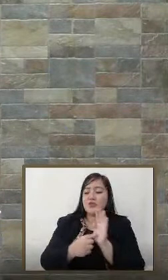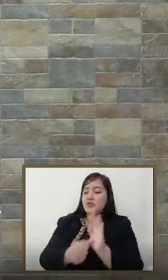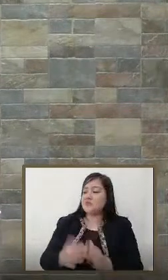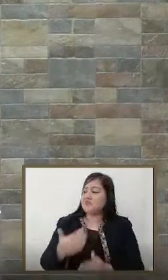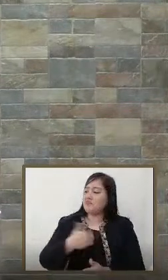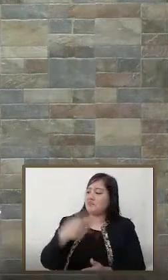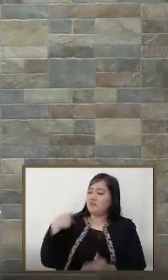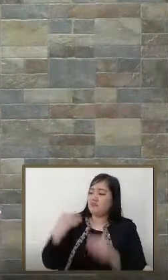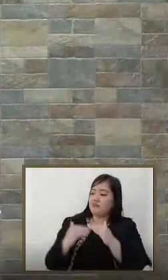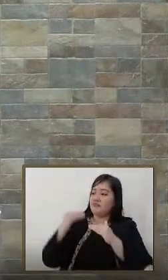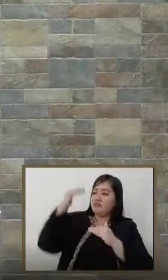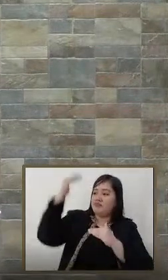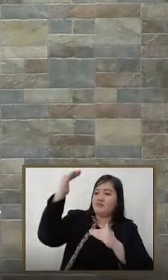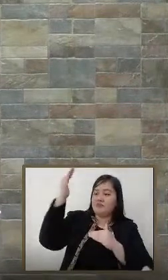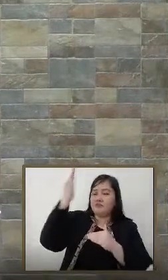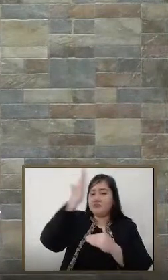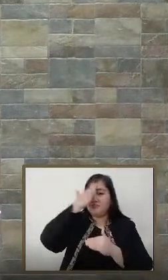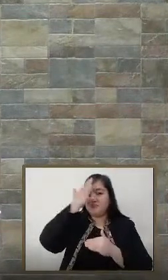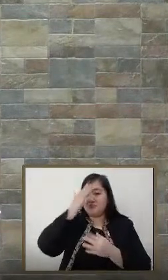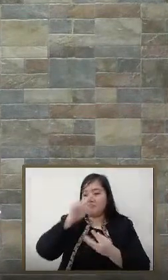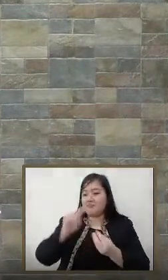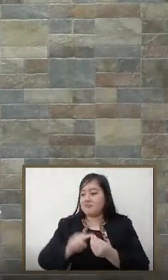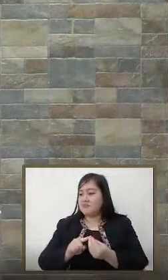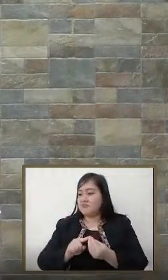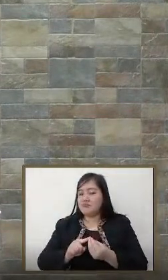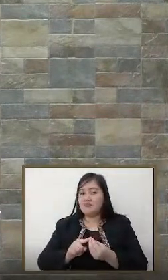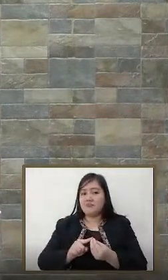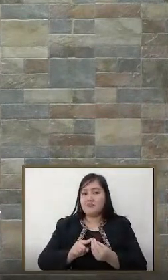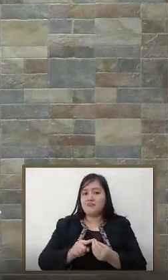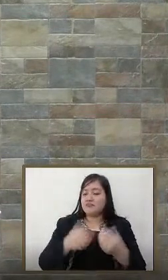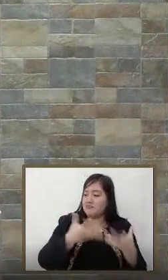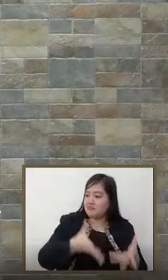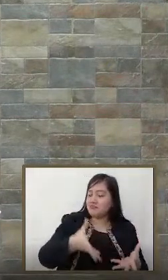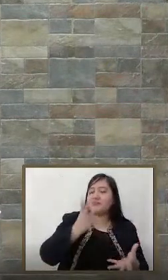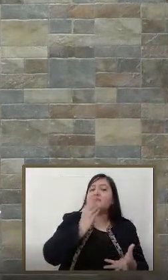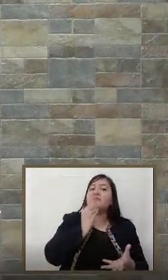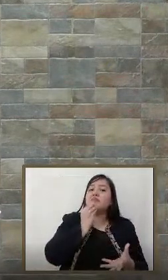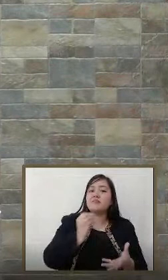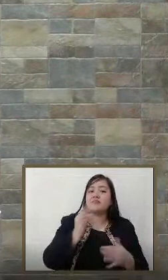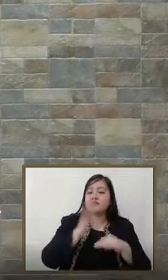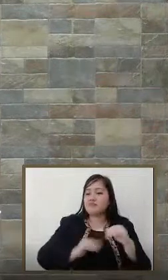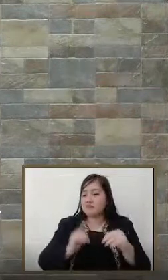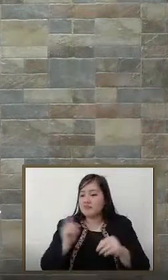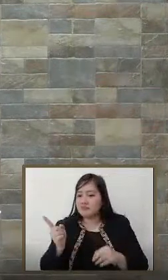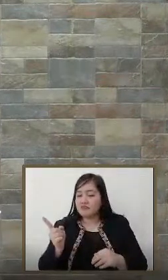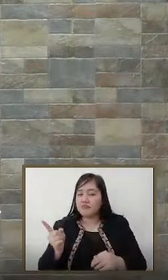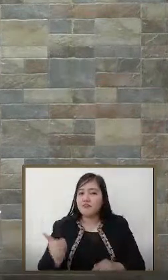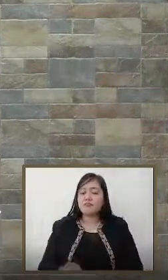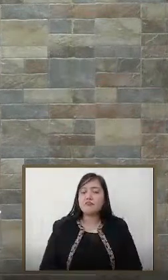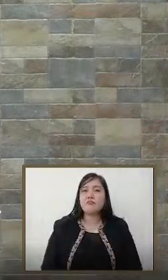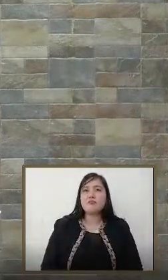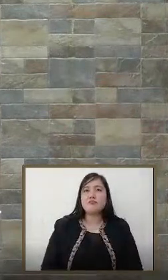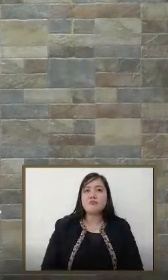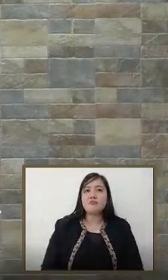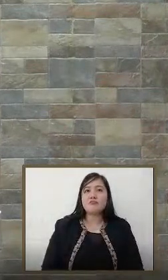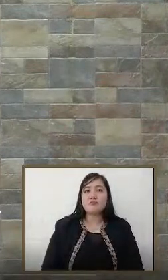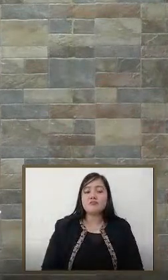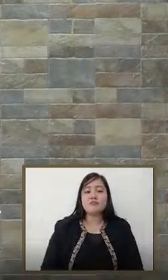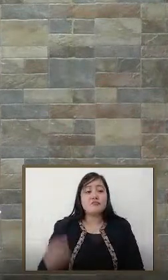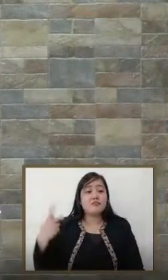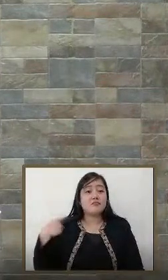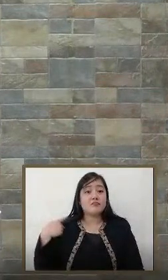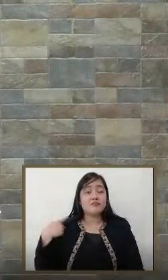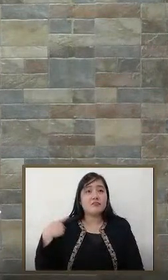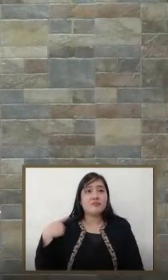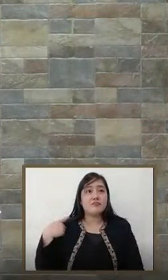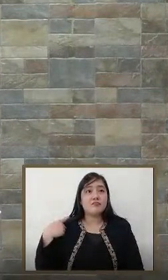you, sabi nga ni Brother Mort sa akin, nakatapos ako ng Hebrews, dalawang pastors yan, nagsabi sa akin na ganyan. Nakatapos ako ng